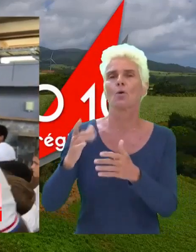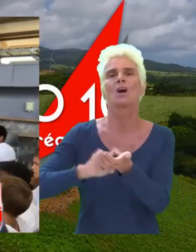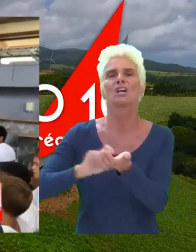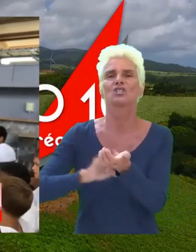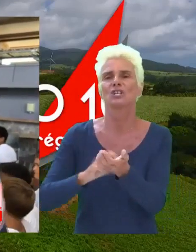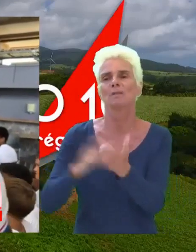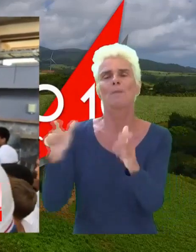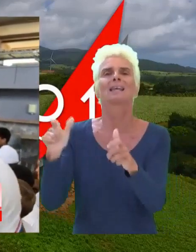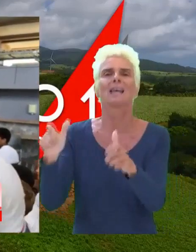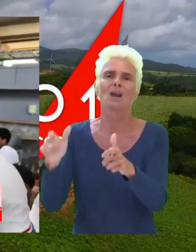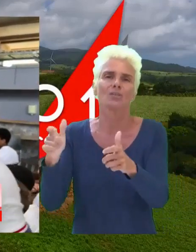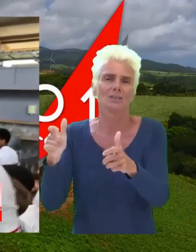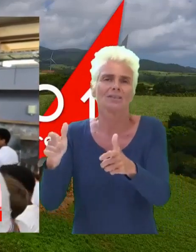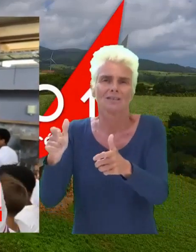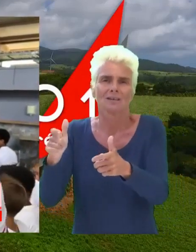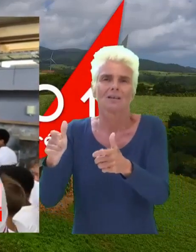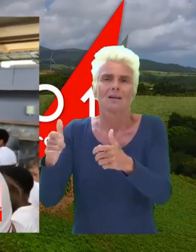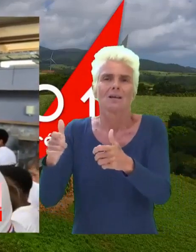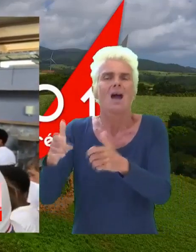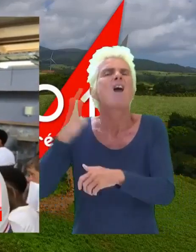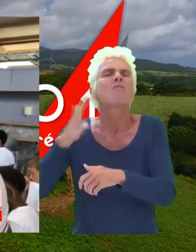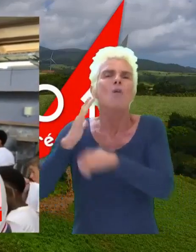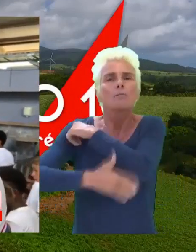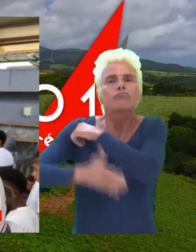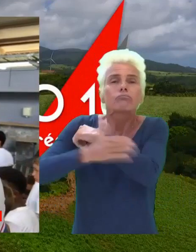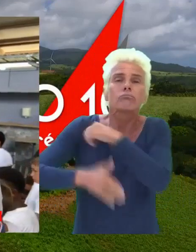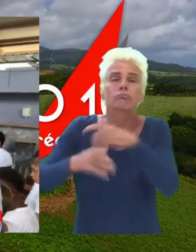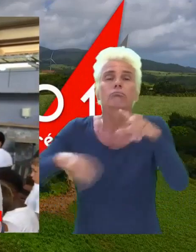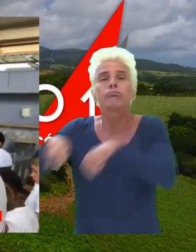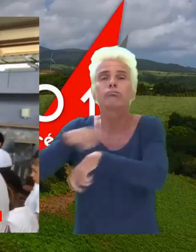jeunes et en fait on comm footite